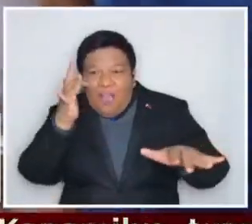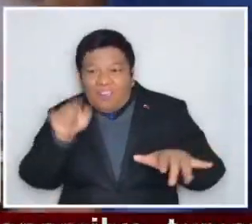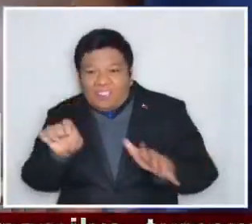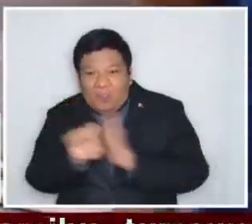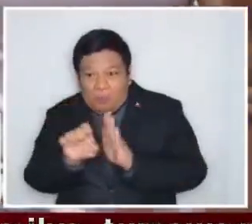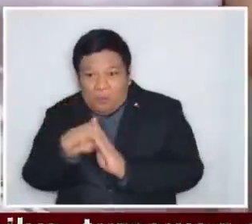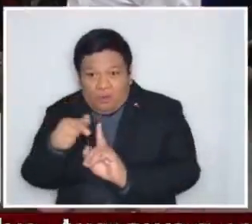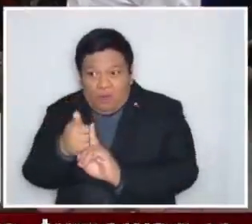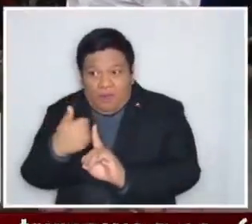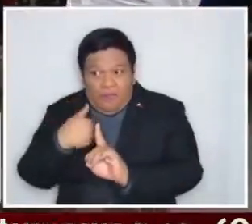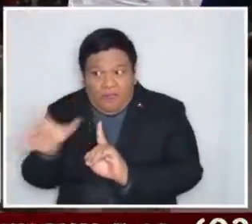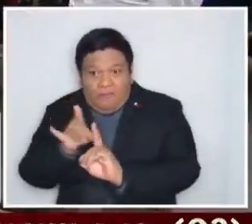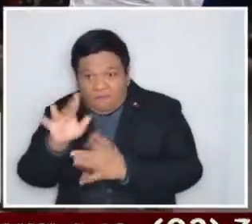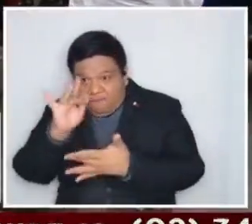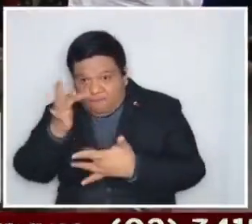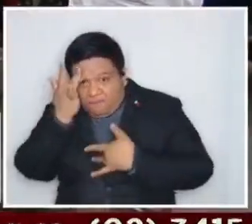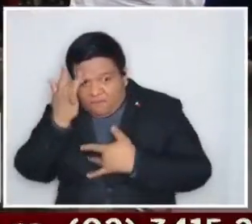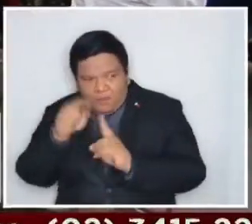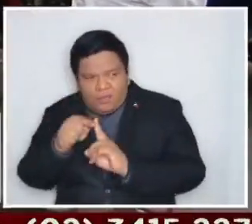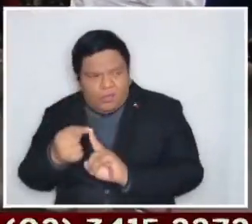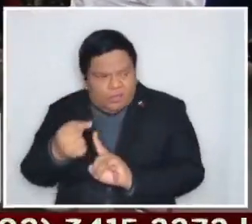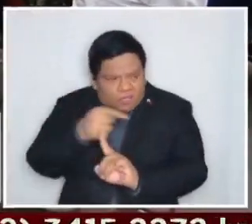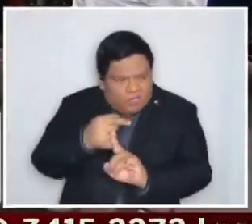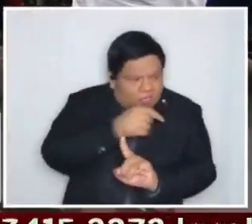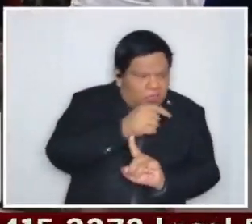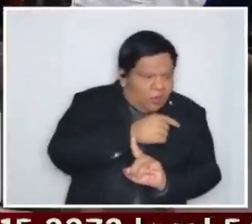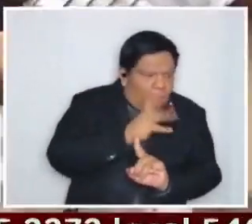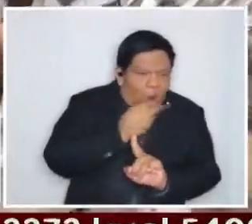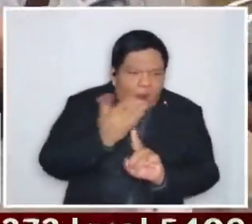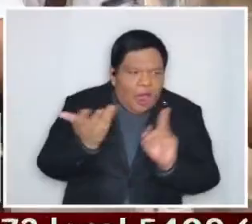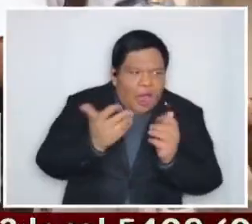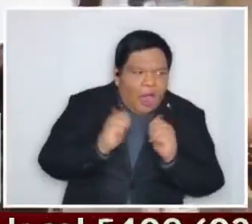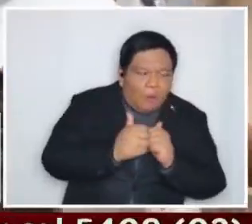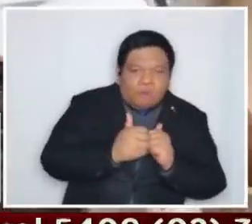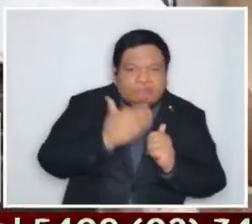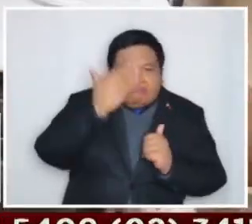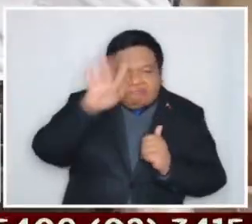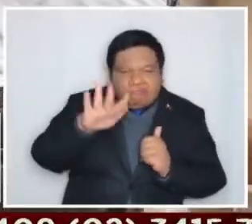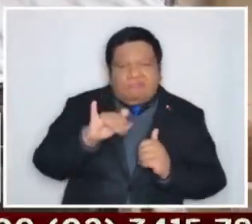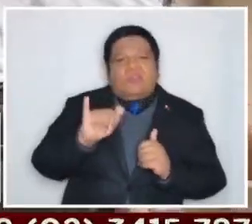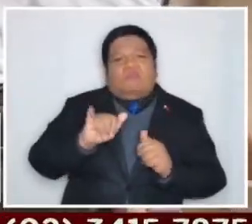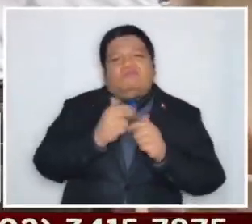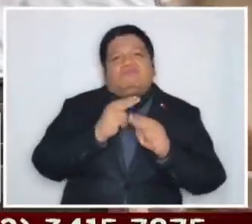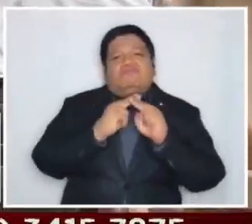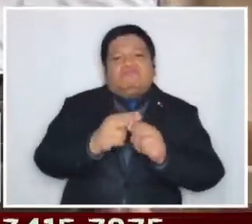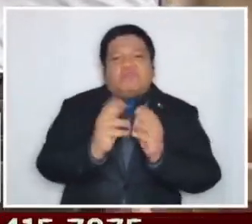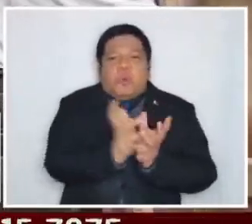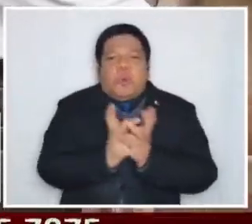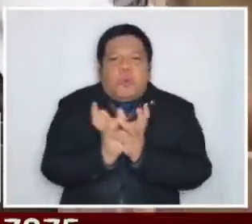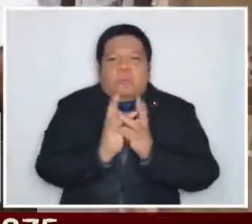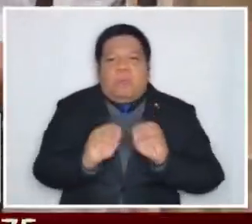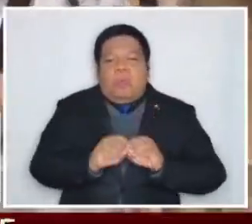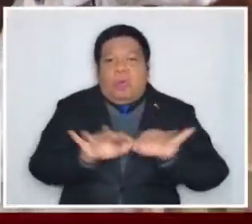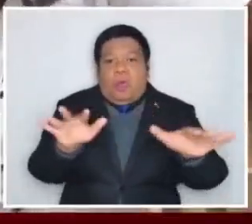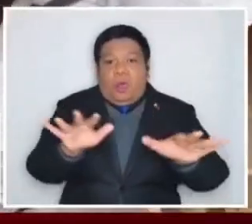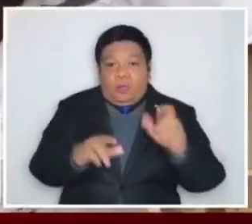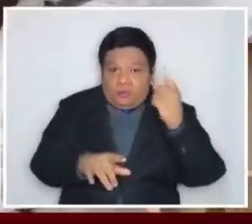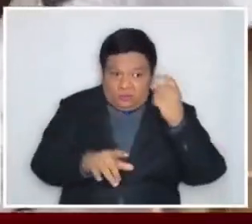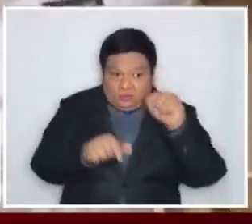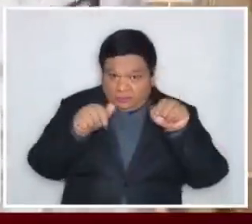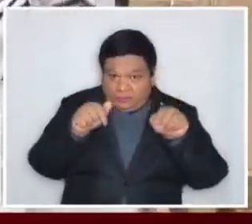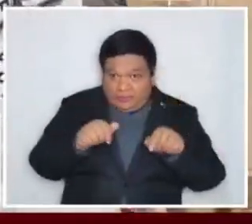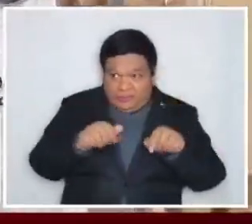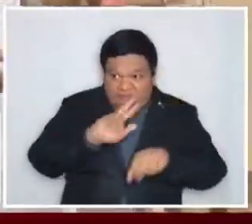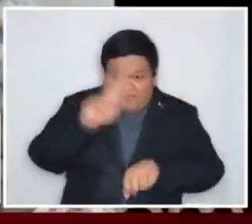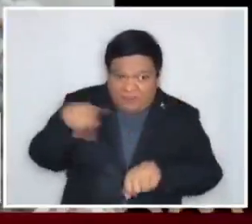nakumpirmang tinamaan nito. Pero paliwanag ng ahensya, hindi pa matukoy kung ito na ang laganap na variant sa